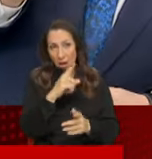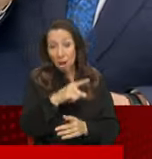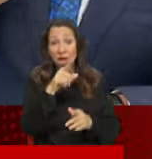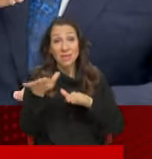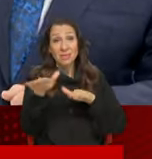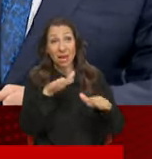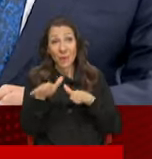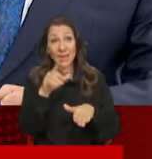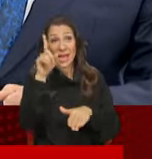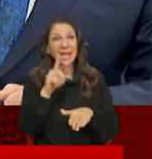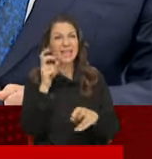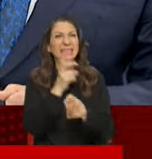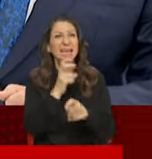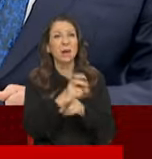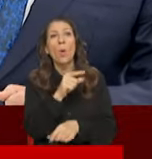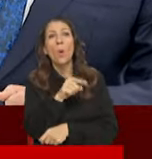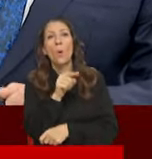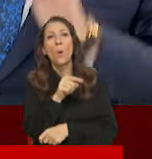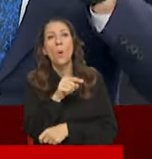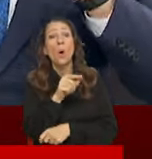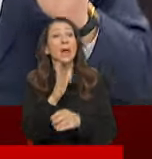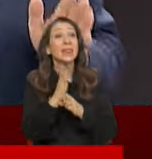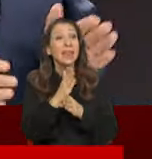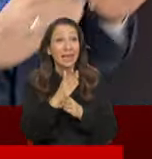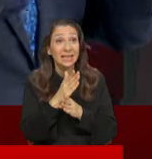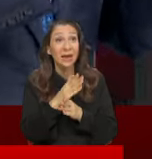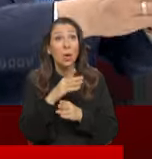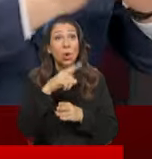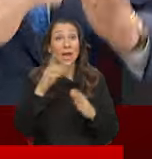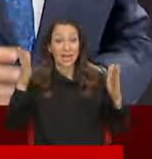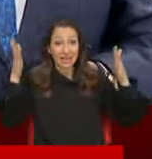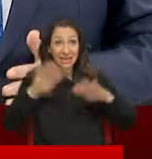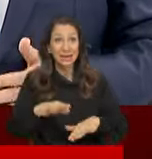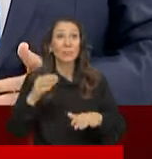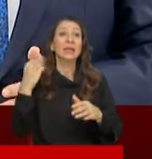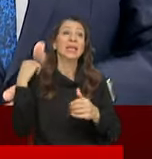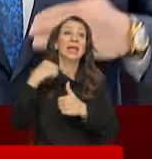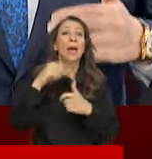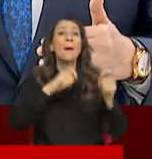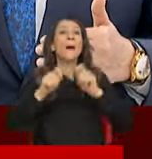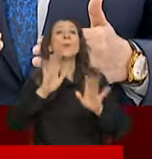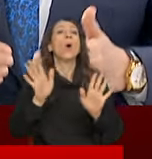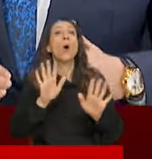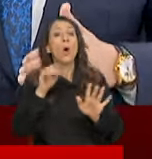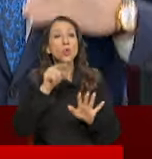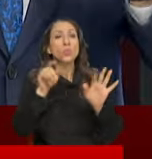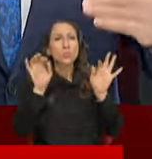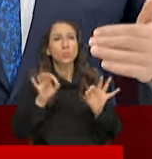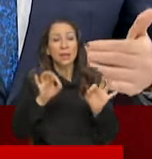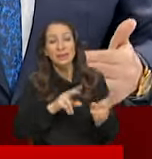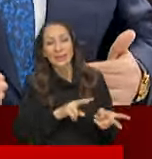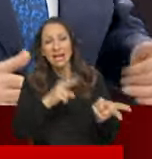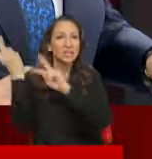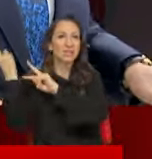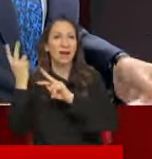depremde ilk Riskli Yapılar onlar Çünkü onlar yıkıp yerine yapamıyorlar onu mutlaka transfer